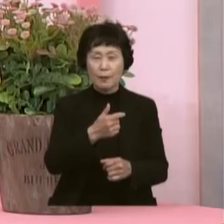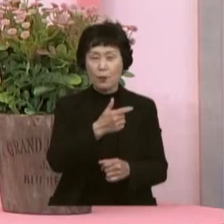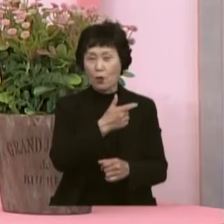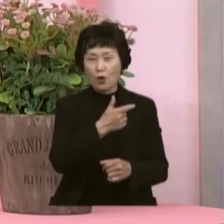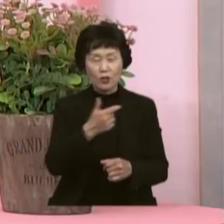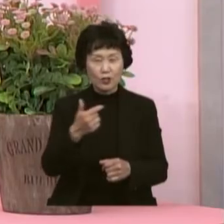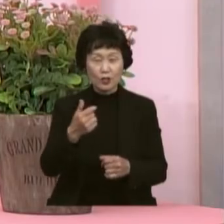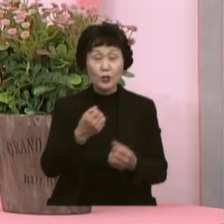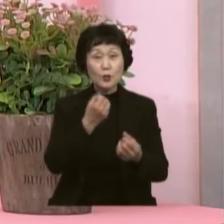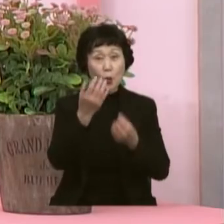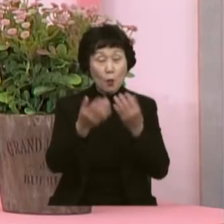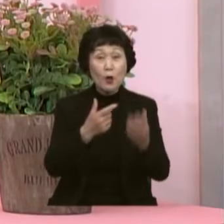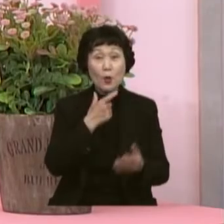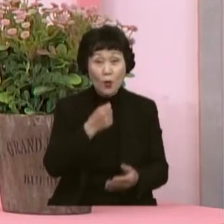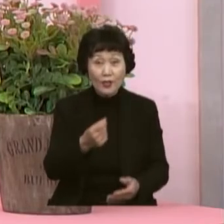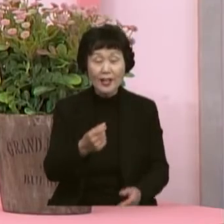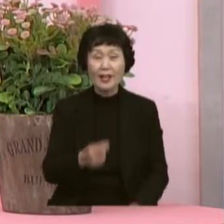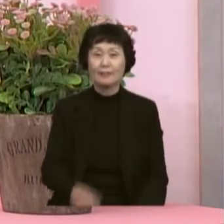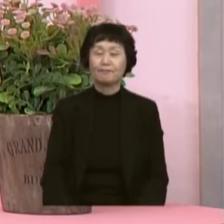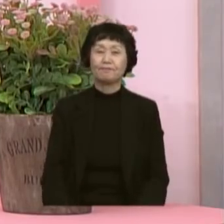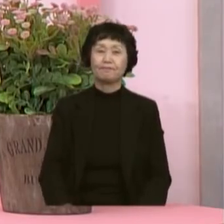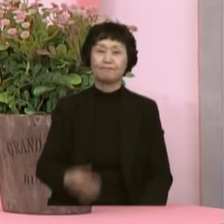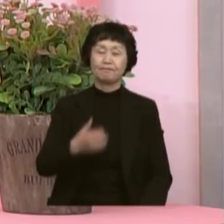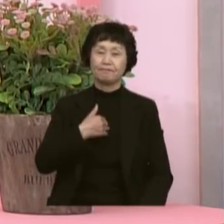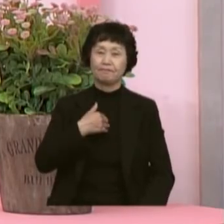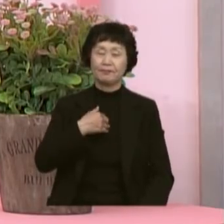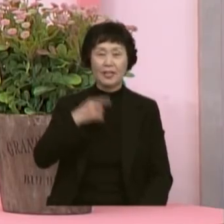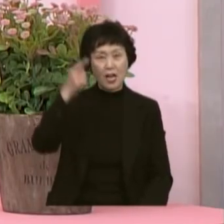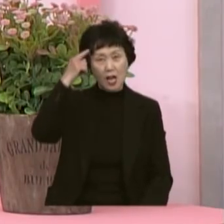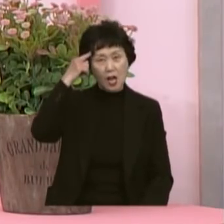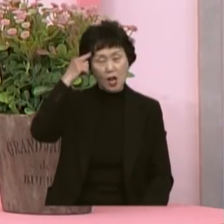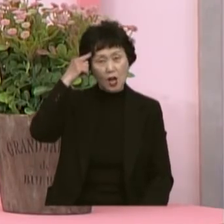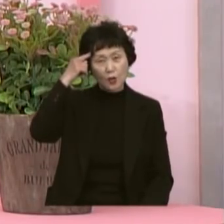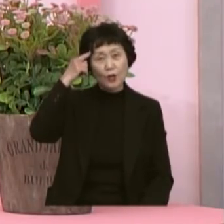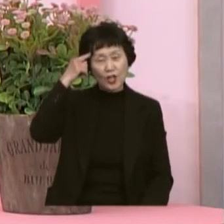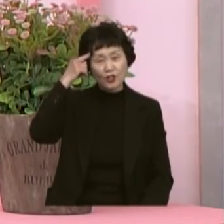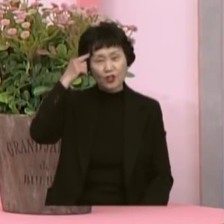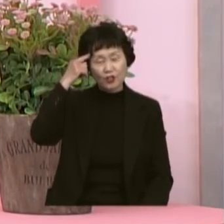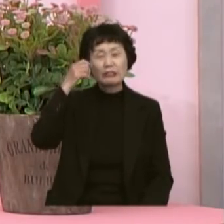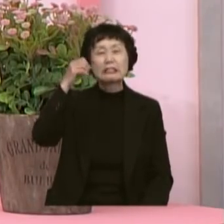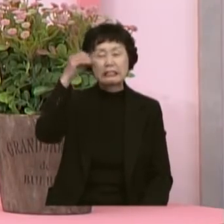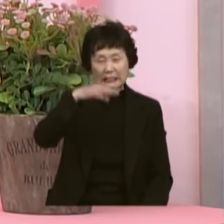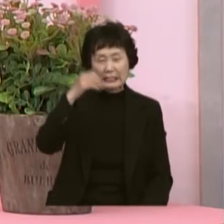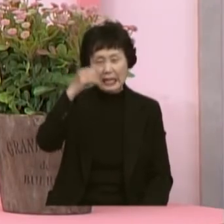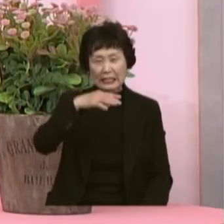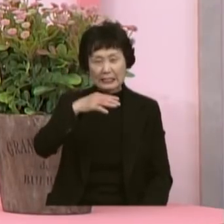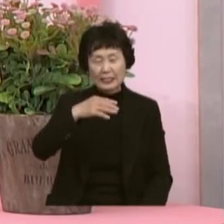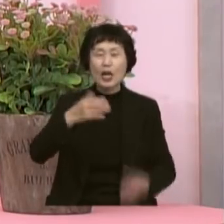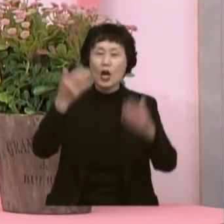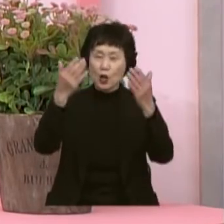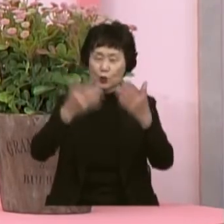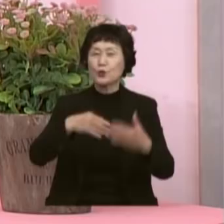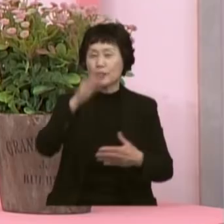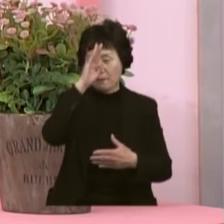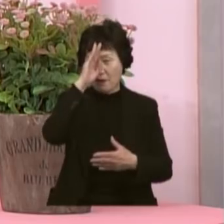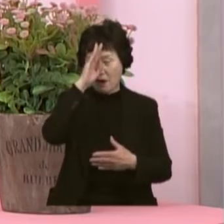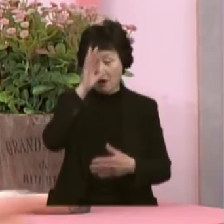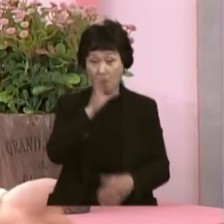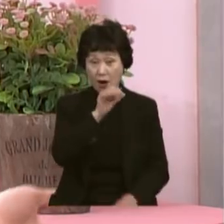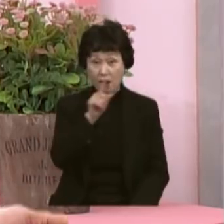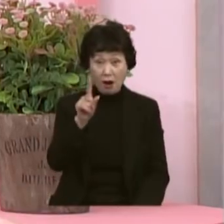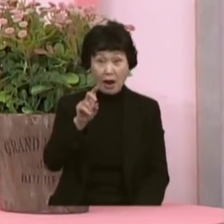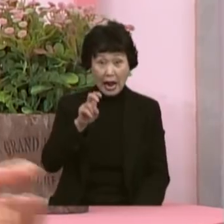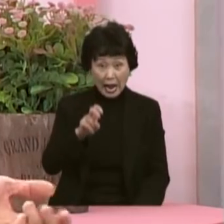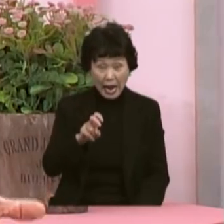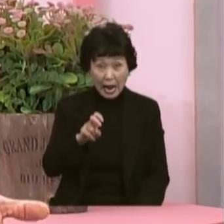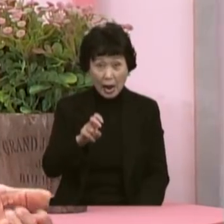돼요. 왜 하나님이 제가 뇌출혈은요 맛배기였고요. 맛배기. 근데 이 암은요 다